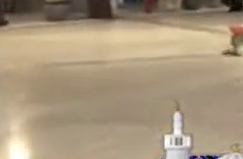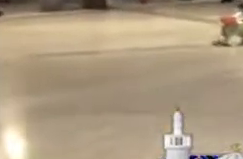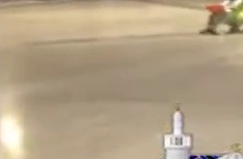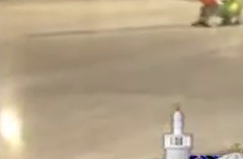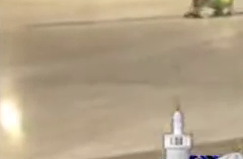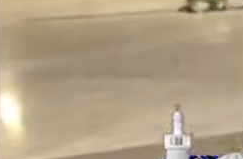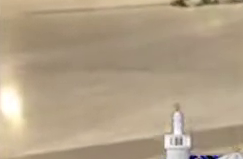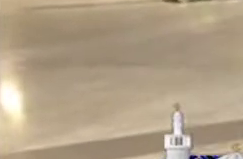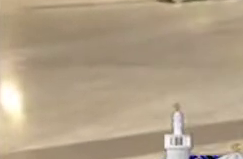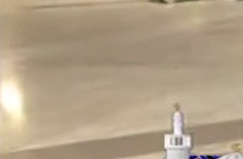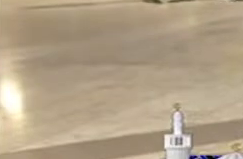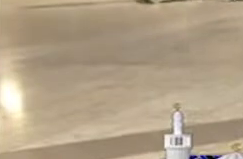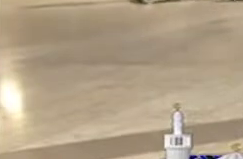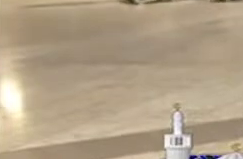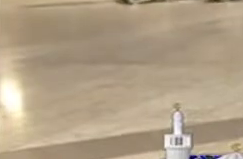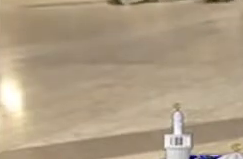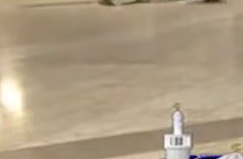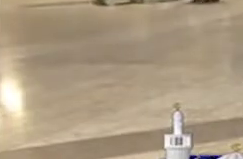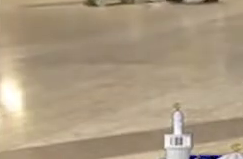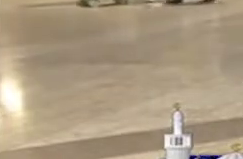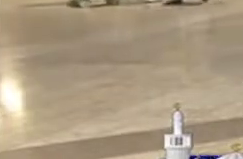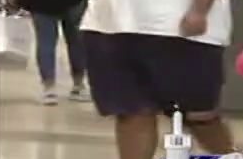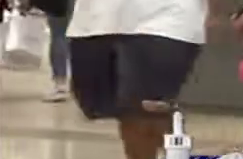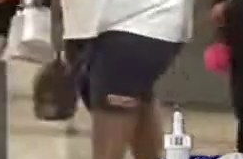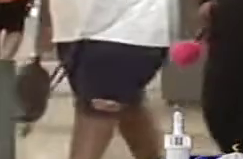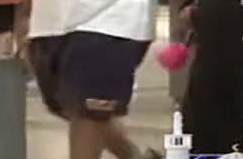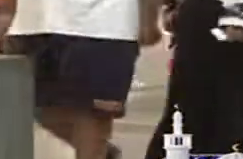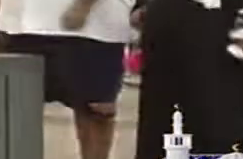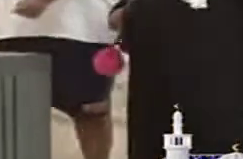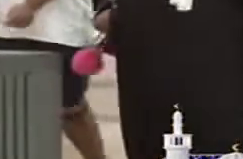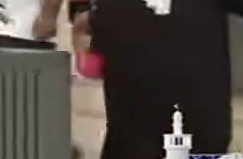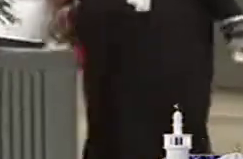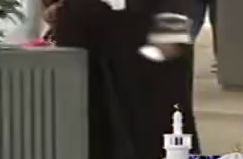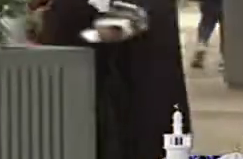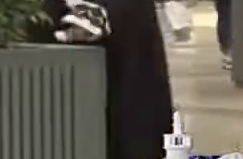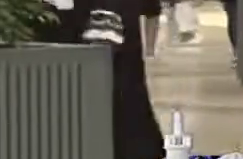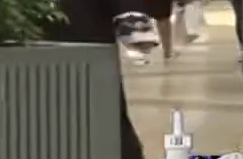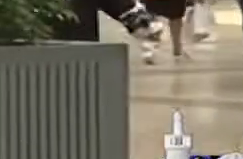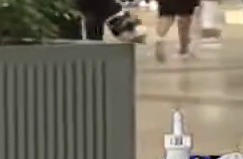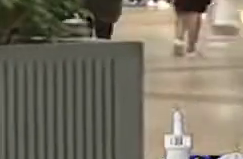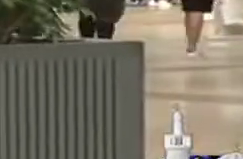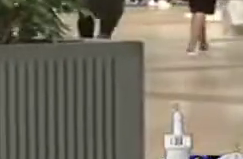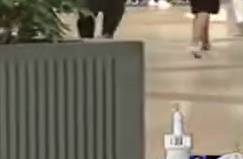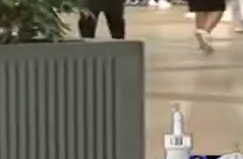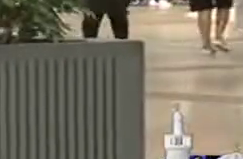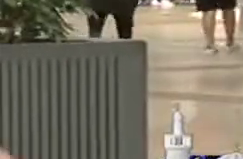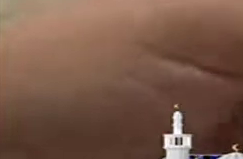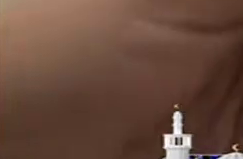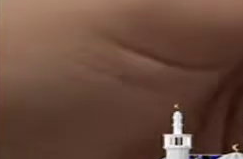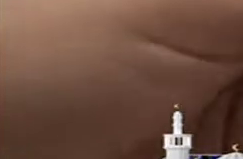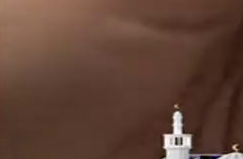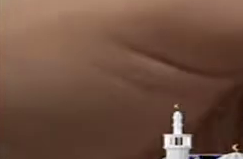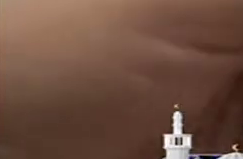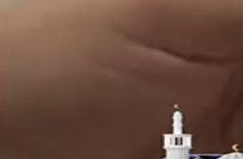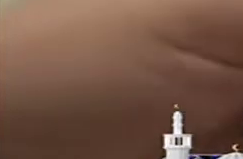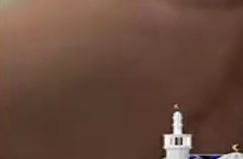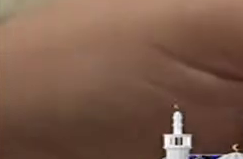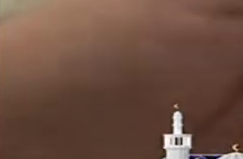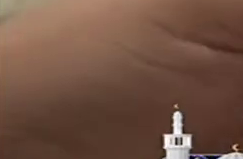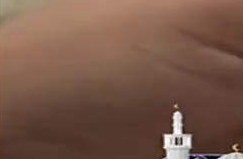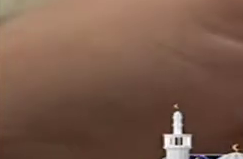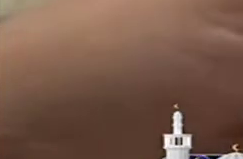الوقفة لتسليط الضوء على آثارها ودرجة الوعي لدى المجتمع في التعامل مع الشائعات التي يتداولها